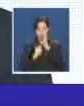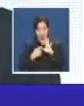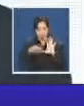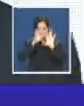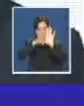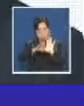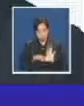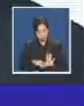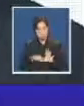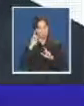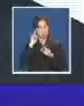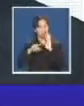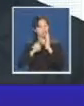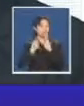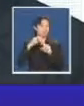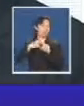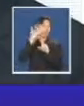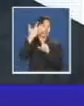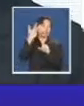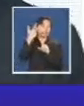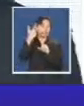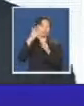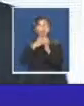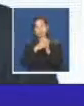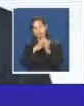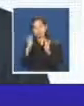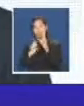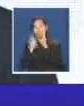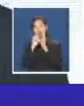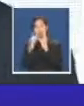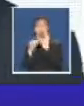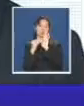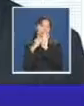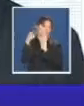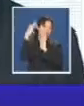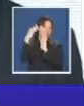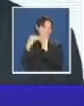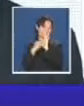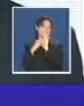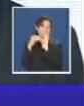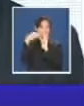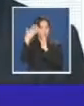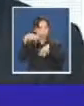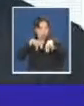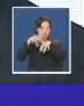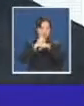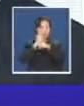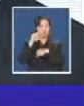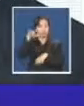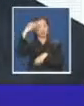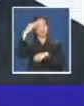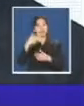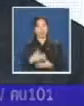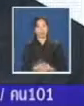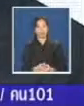มีนาคมเป็นต้นไปนะครับโดยจะเริ่มต้นที่กรุงเทพฯนะครับที่จะสามารถดำเนินการได้ก่อนเพื่อน